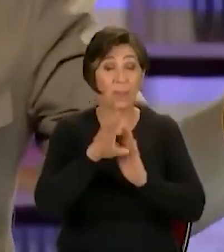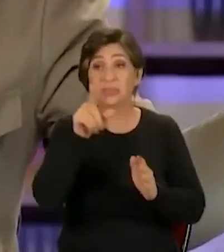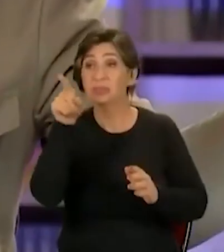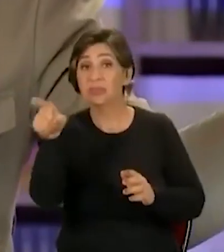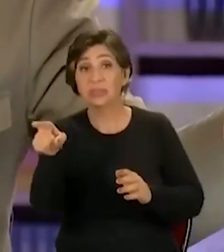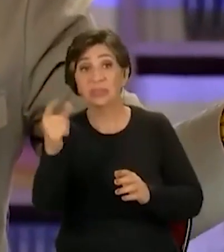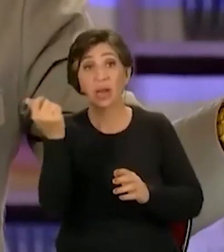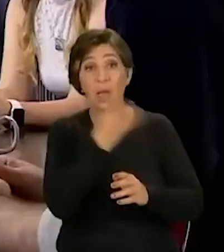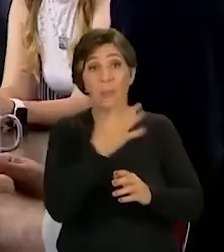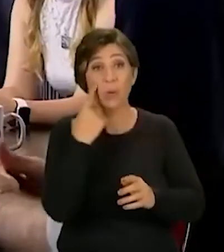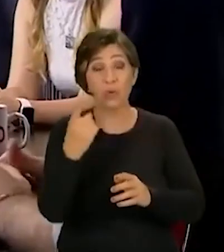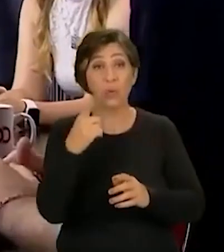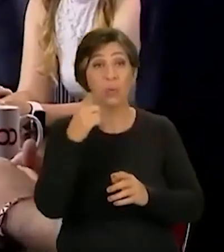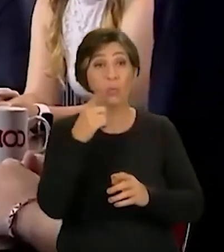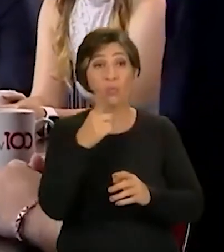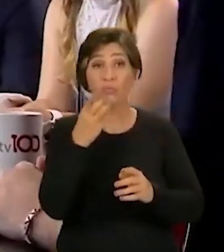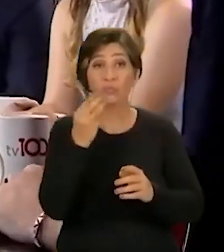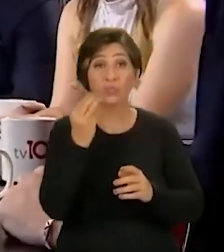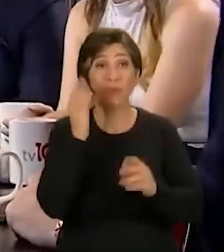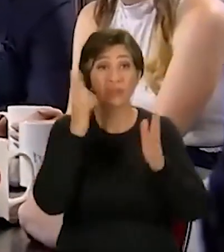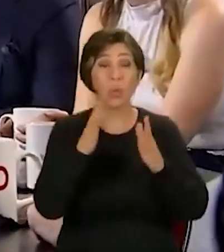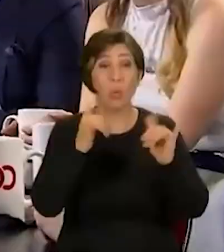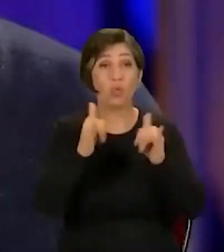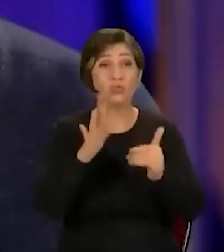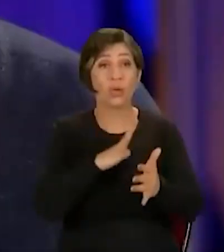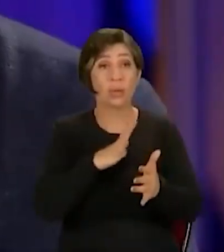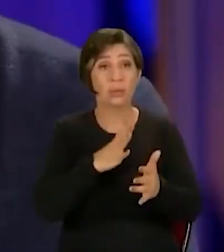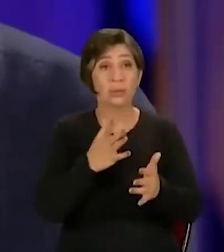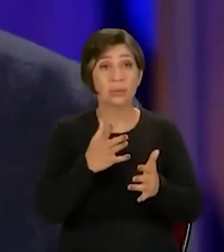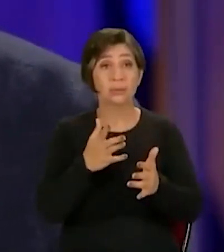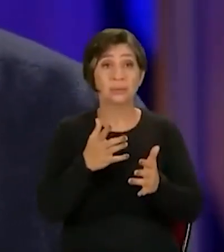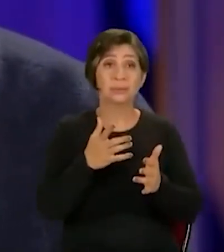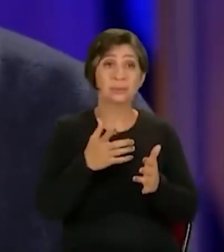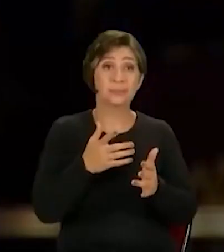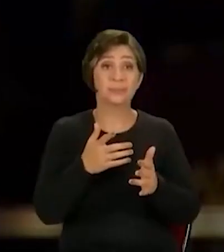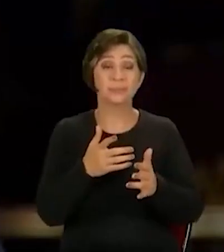sizin verdiğiniz rakamlara göre bu arada çok fazla loser var.